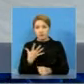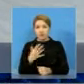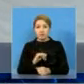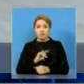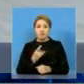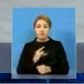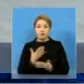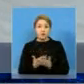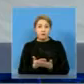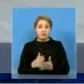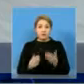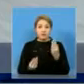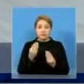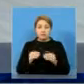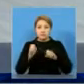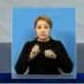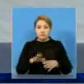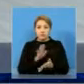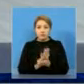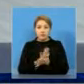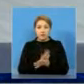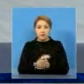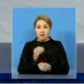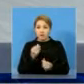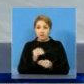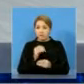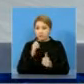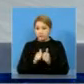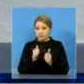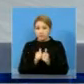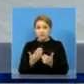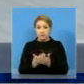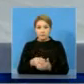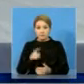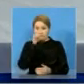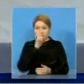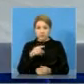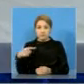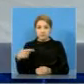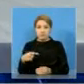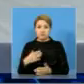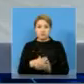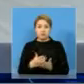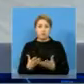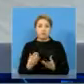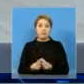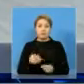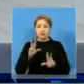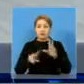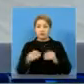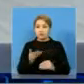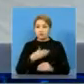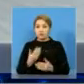5 внуков. Им приходится играть среди куч мусора. Оплату произвожу регулярно. Месяц больше 1000 тенге обходится. Надеюсь, что